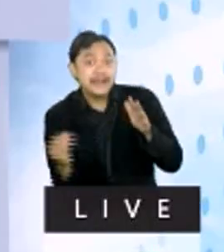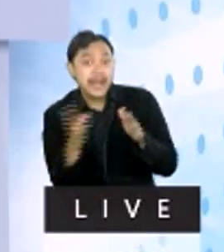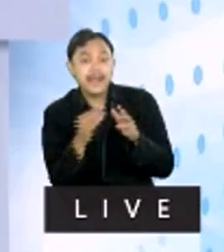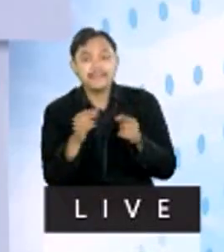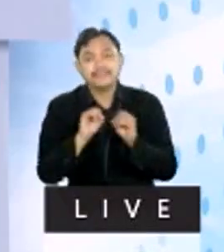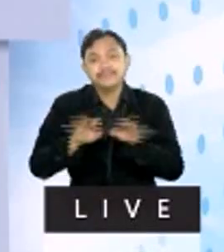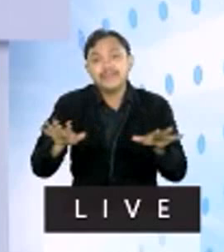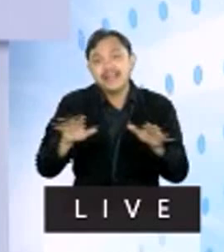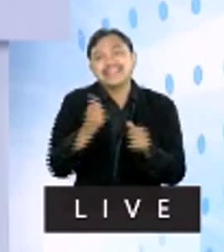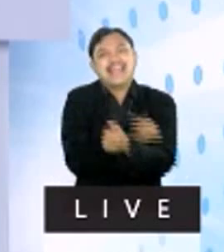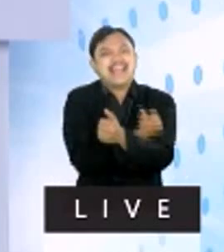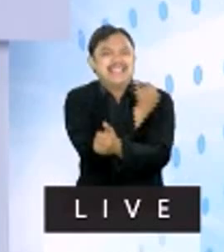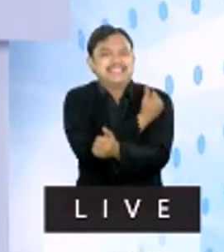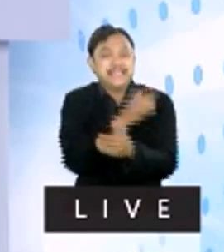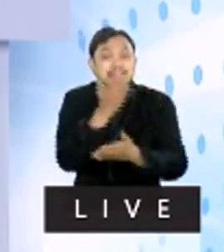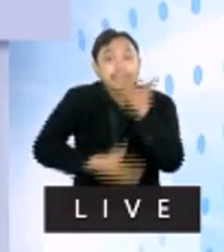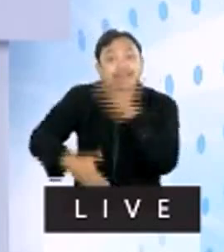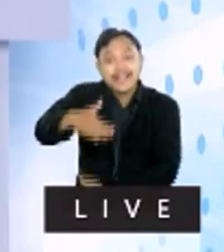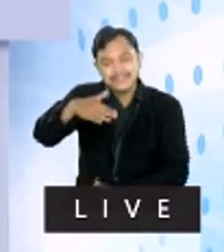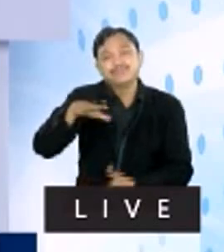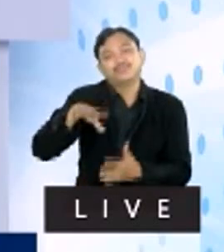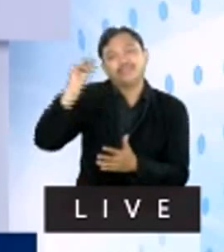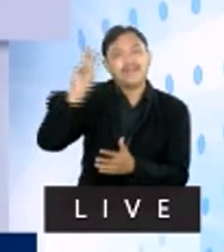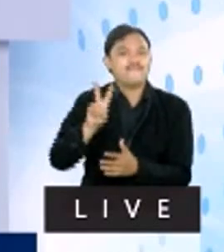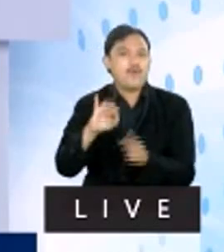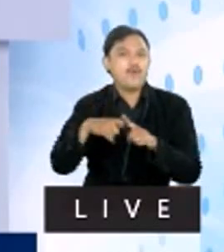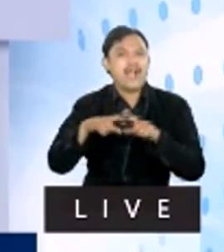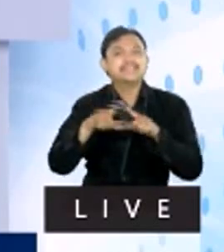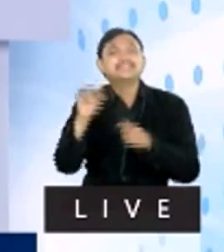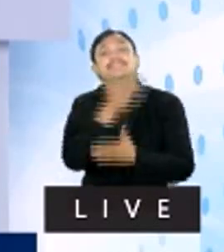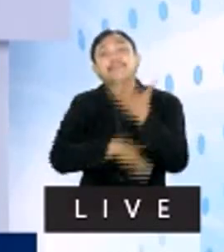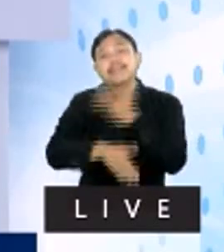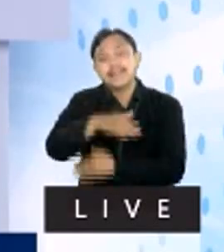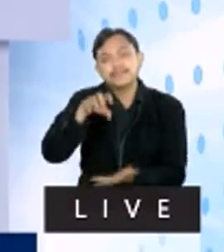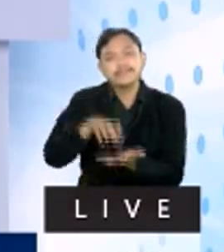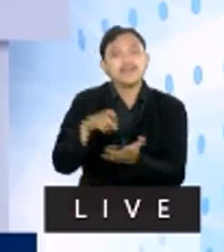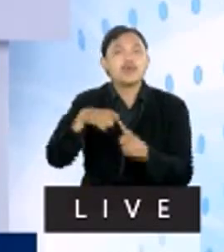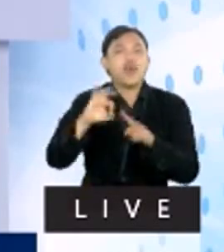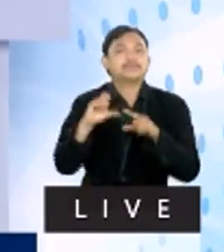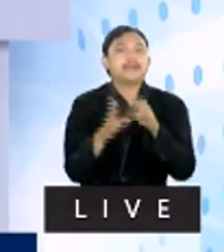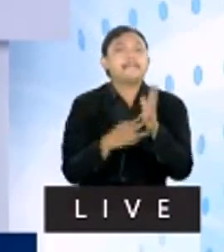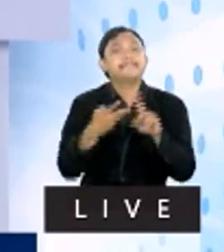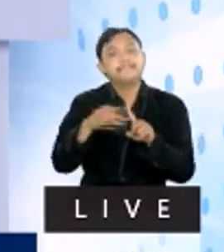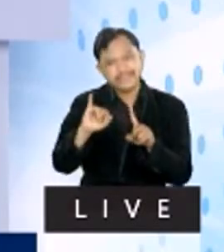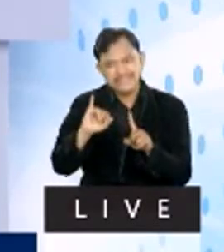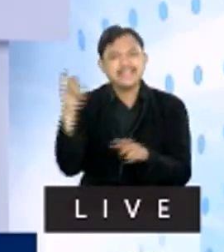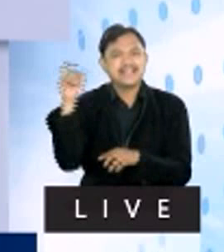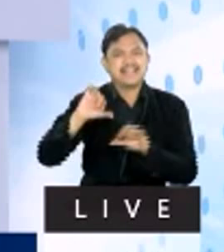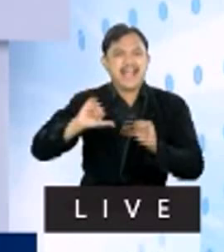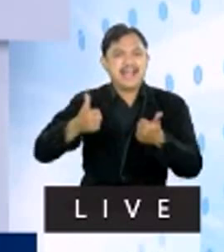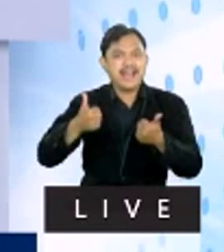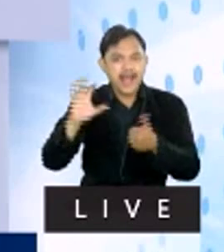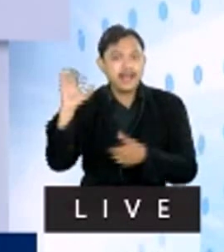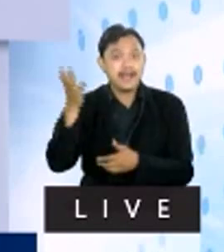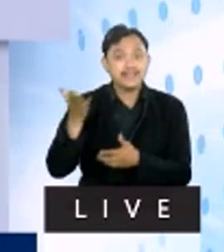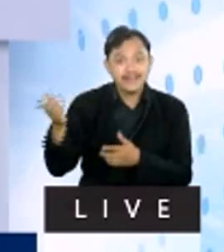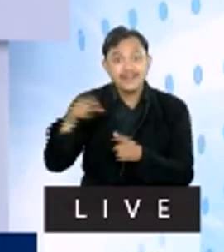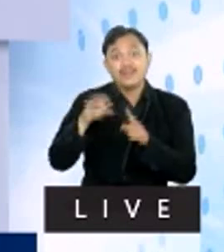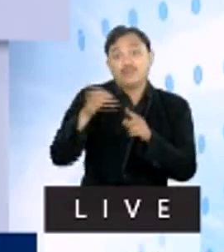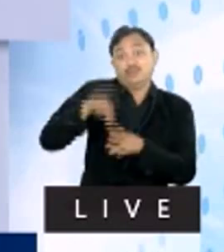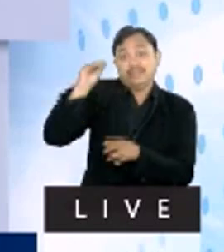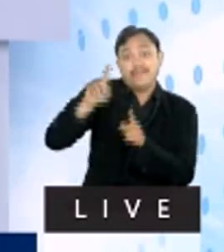penerapan dan menciptakan tenaga kerja disabilitas. Pusat Vokasi Disabilitas berdiri di Kosambi, Tangerang, Banten. Dengan kehadiran Pusat